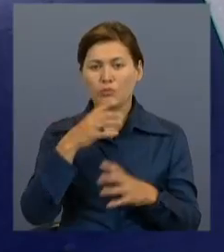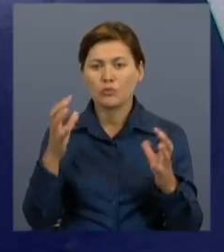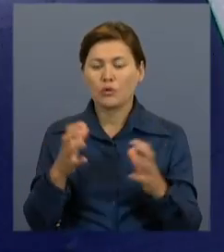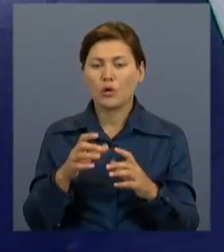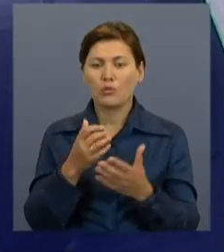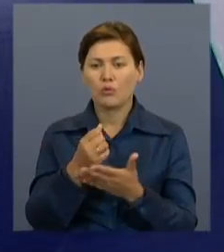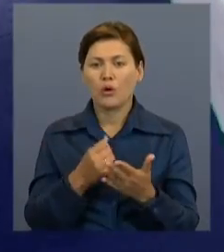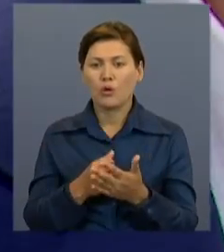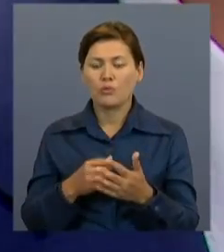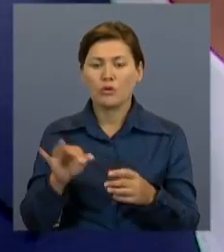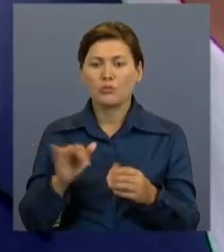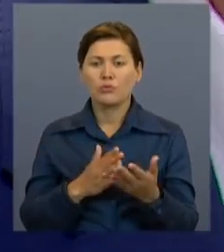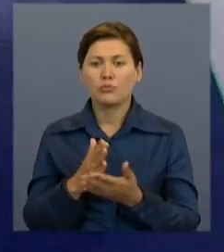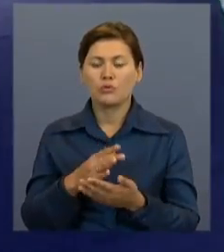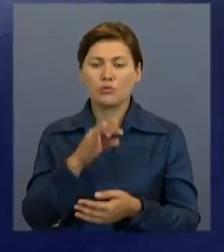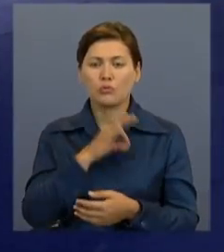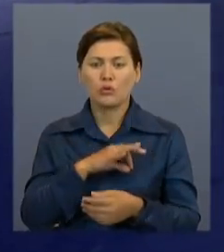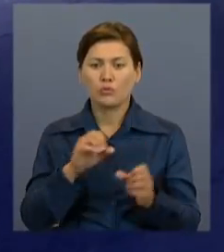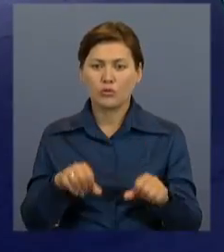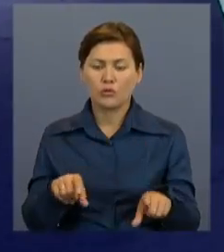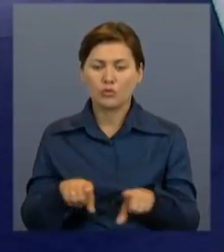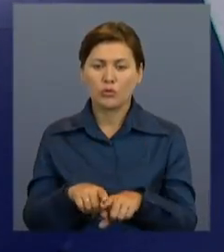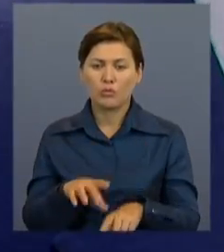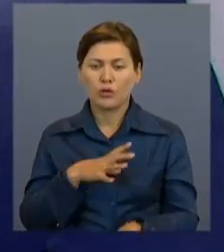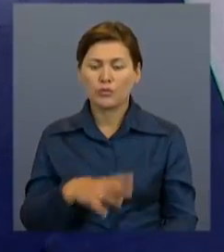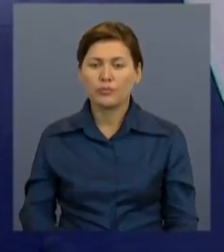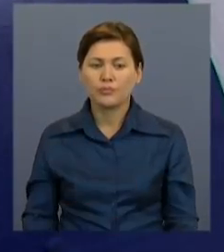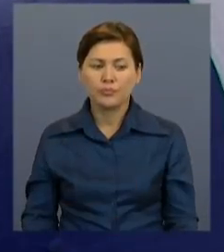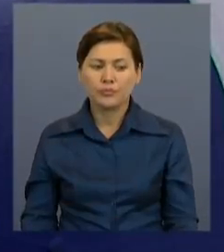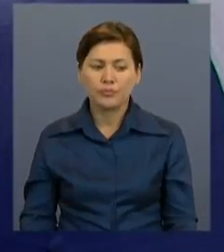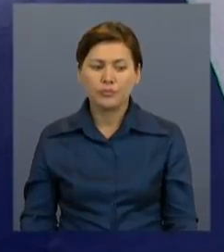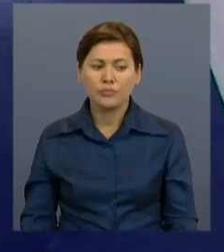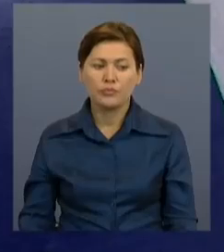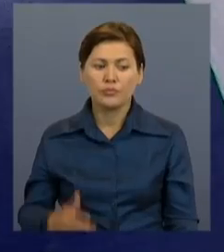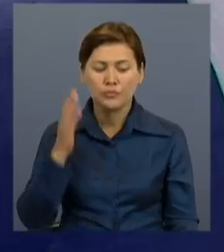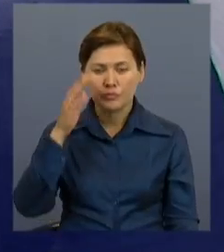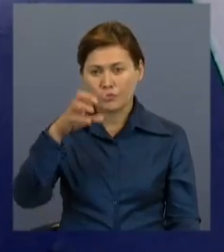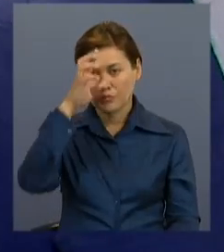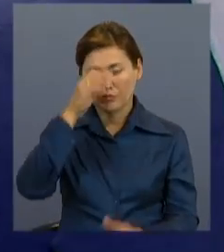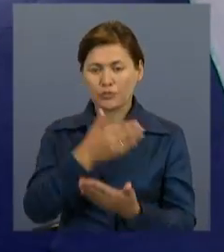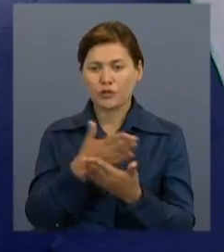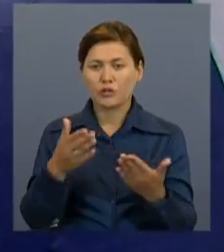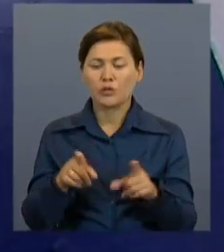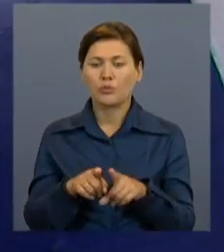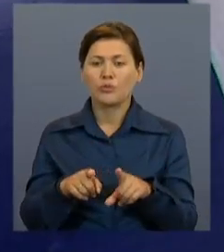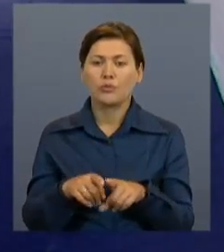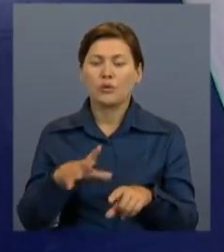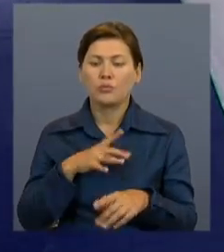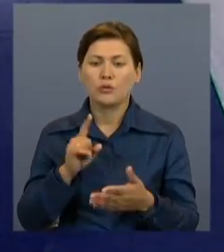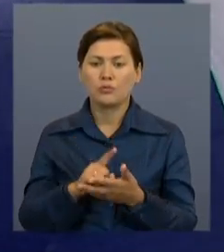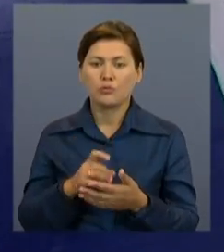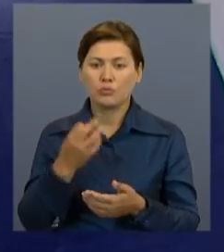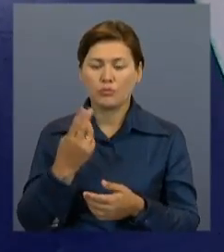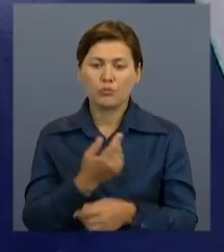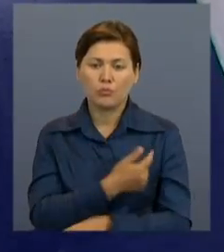сақтандыру қорларының қызметтерін пайдалануға мүмкіндіктер болады. Бірақ болашақта біздің елімізде осы міндетті